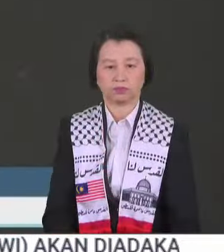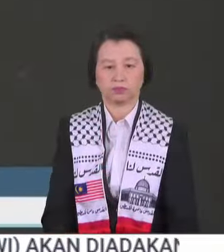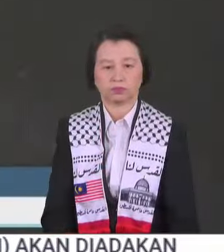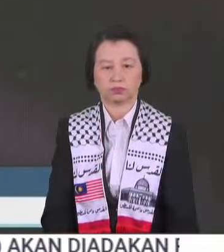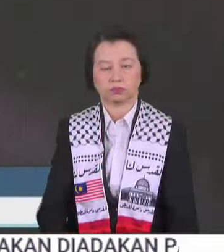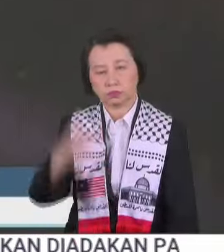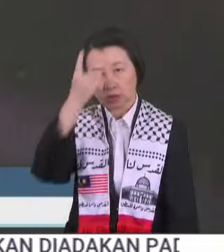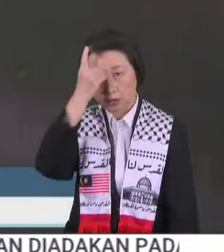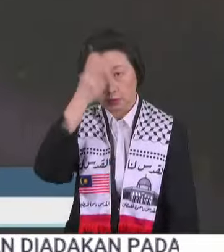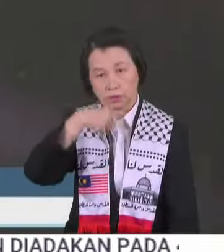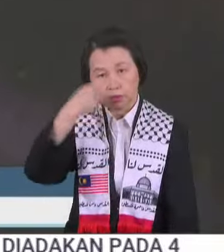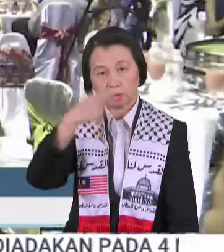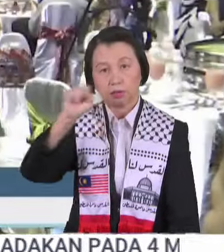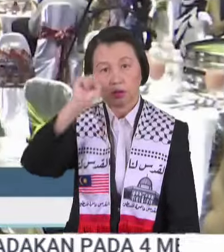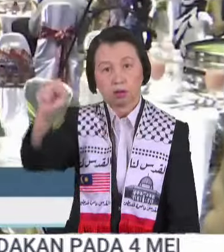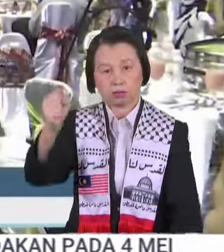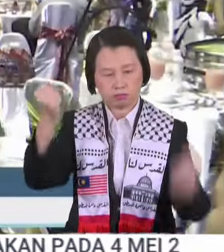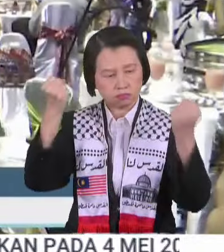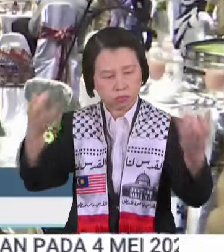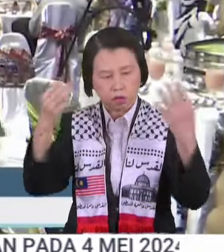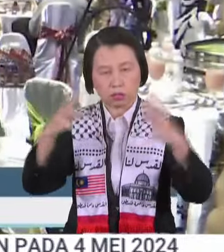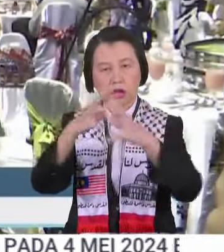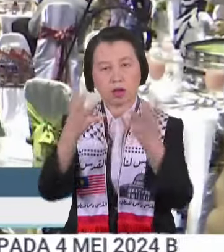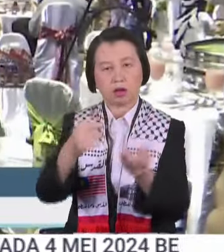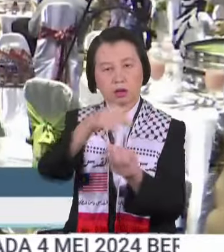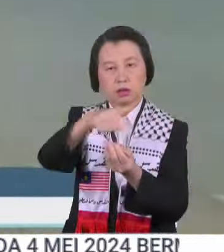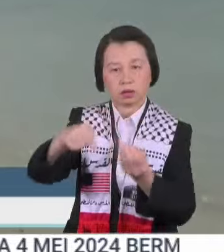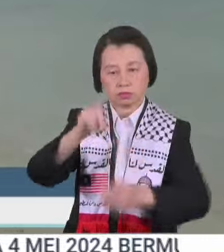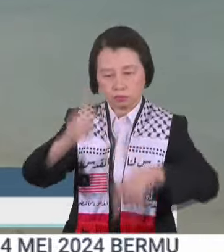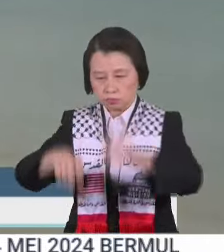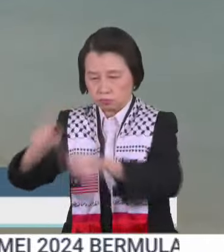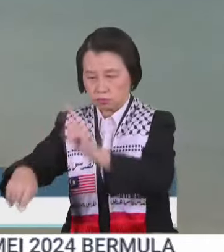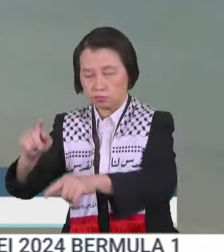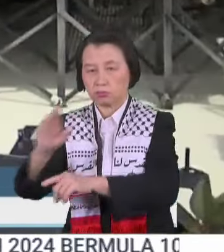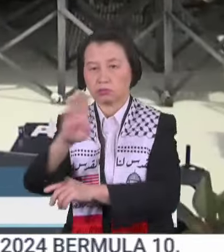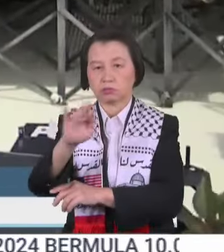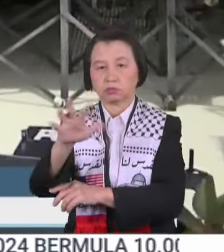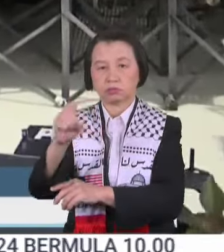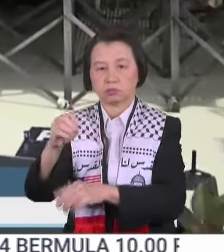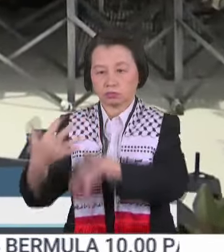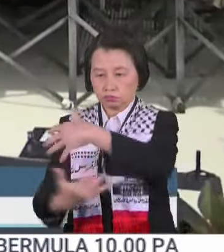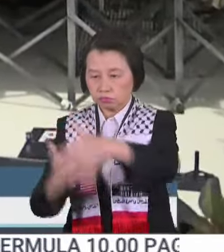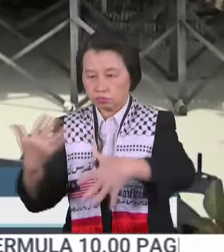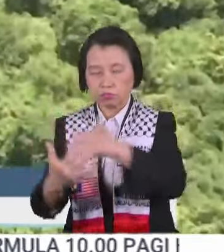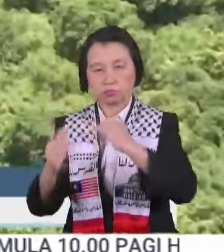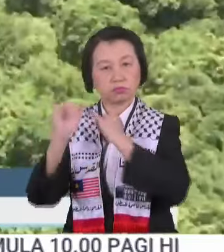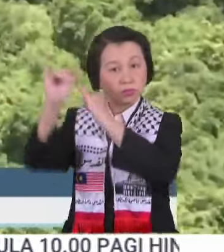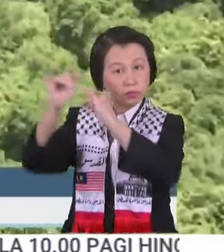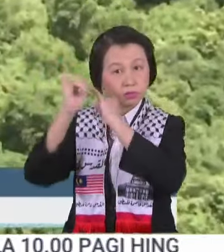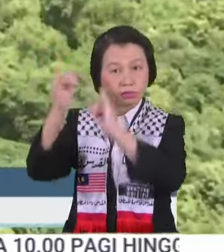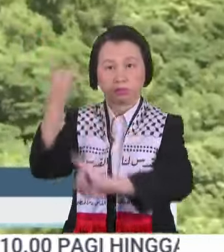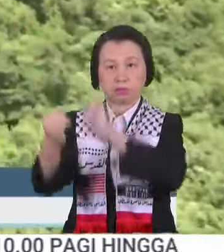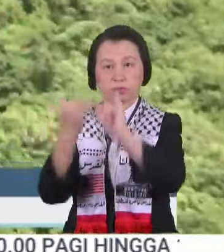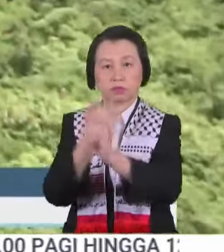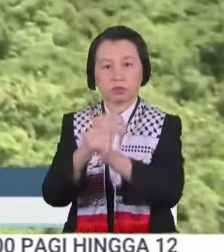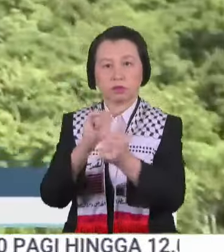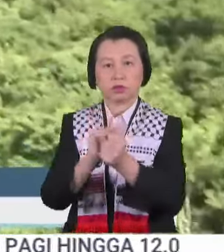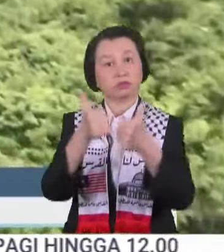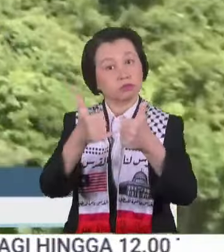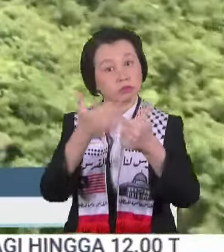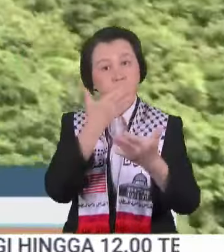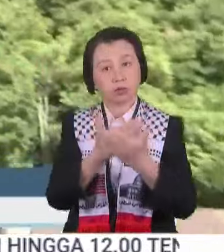Menurut Datuk Christina, Sabah yang kaya dengan hazanah alam sekitar dan kepelbagaian biodiversiti bertaraf antarabangsa merupakan potensi